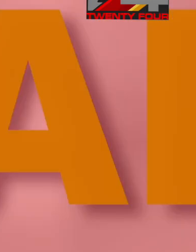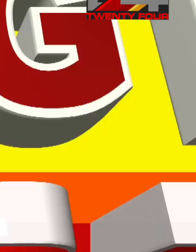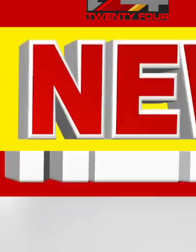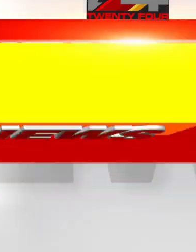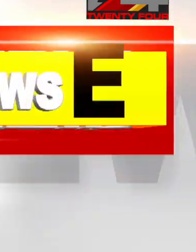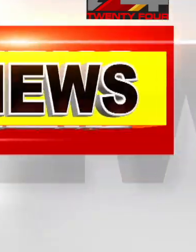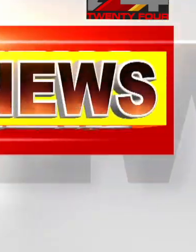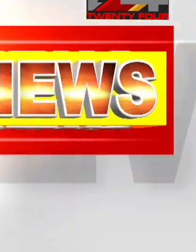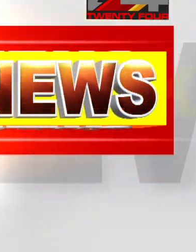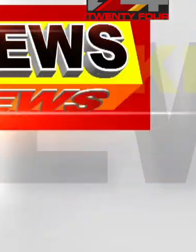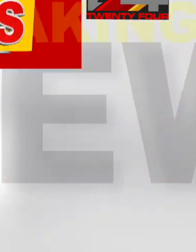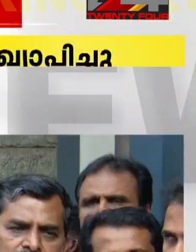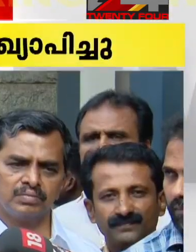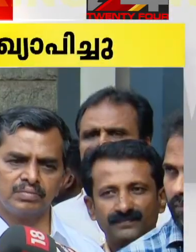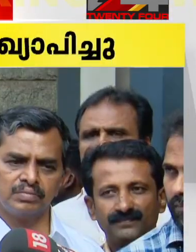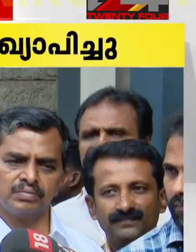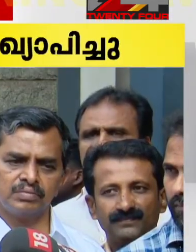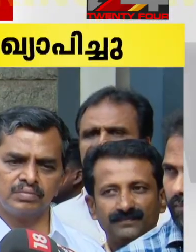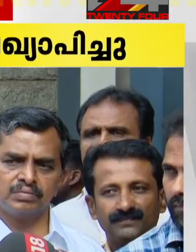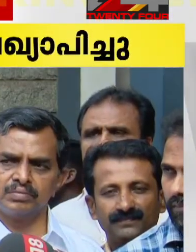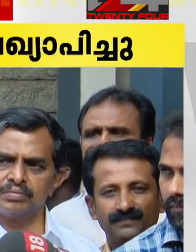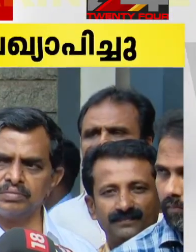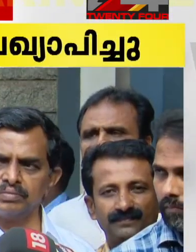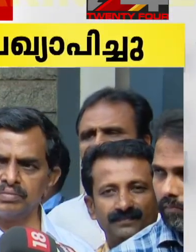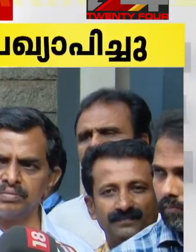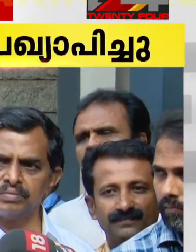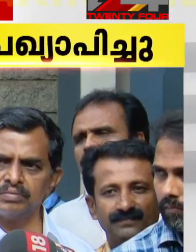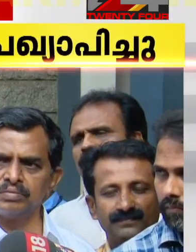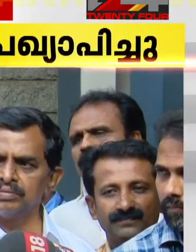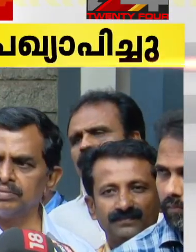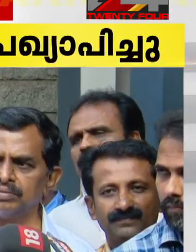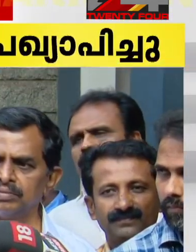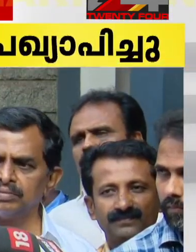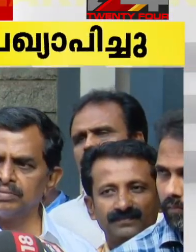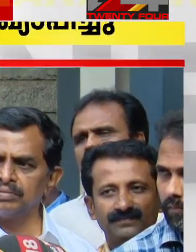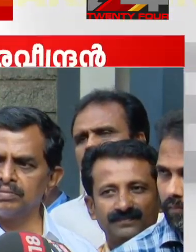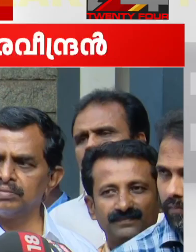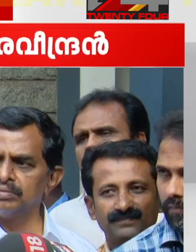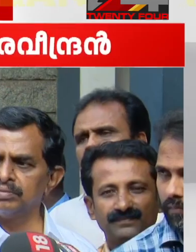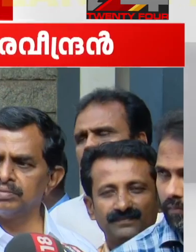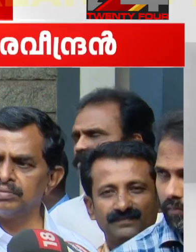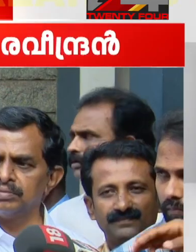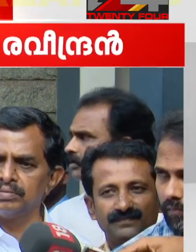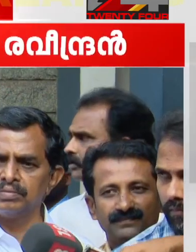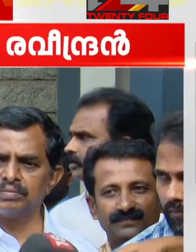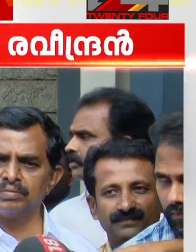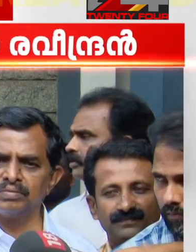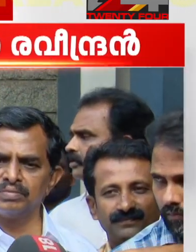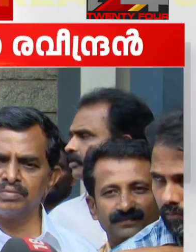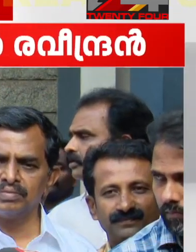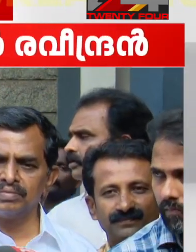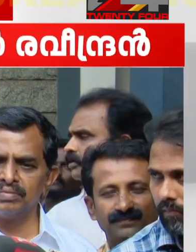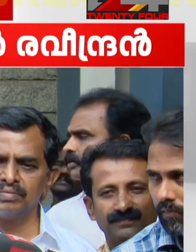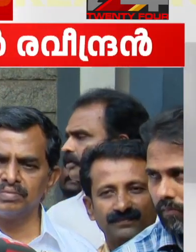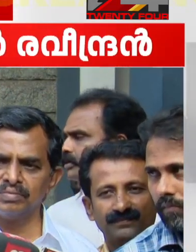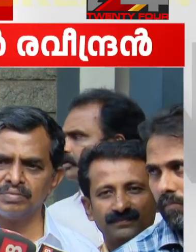കാലമായല്ലോ തിരുവനന്തപുരത്തിൻ്റെ ജീവിക്കുന്ന ഒരാൾ. ഞാനിവിടെ വന്നതിന് ശേഷം 40 വർഷത്തിലധികമായ തിരുവനന്തപുരത്തിൻ്റെ പൗരനാണ്.